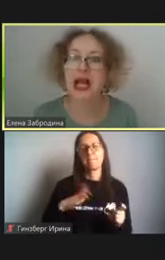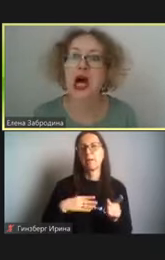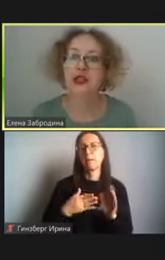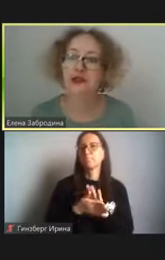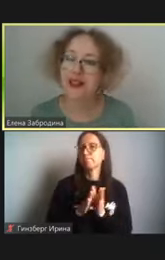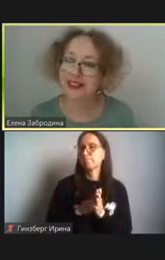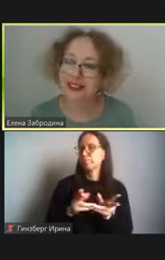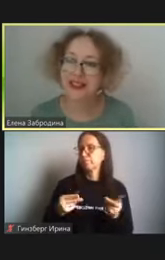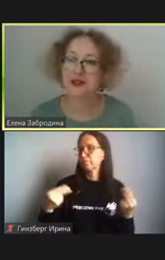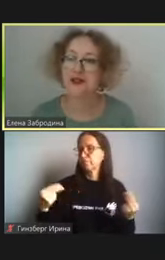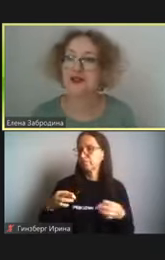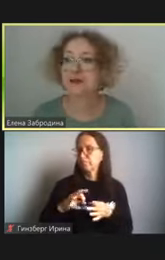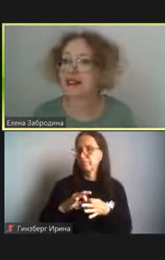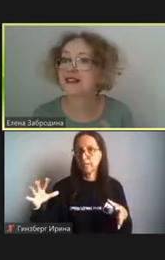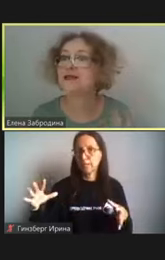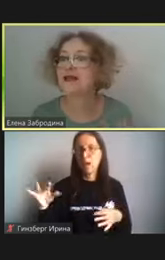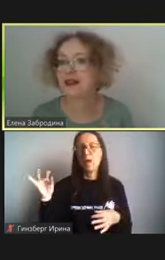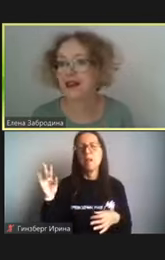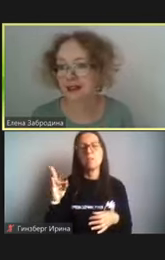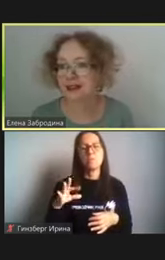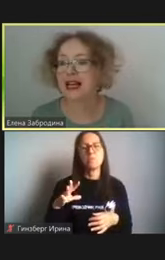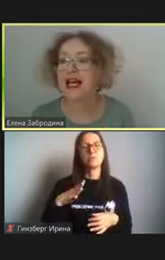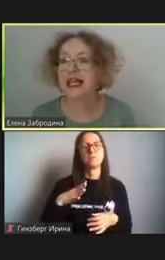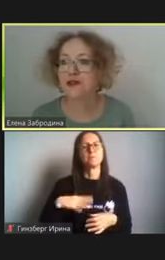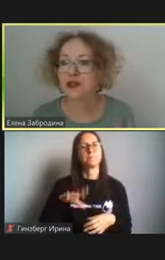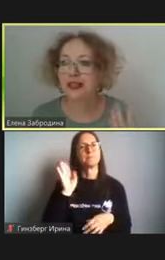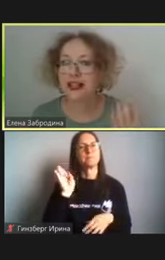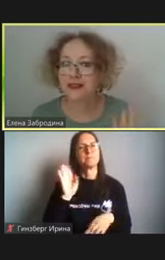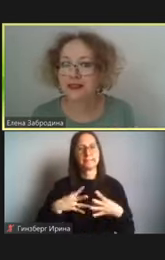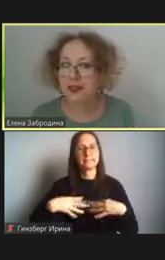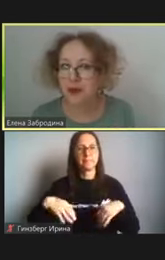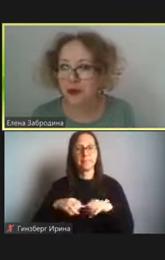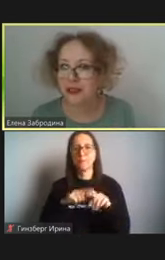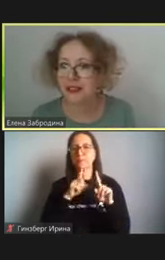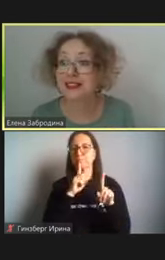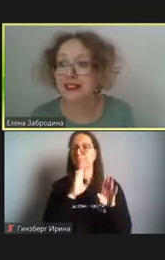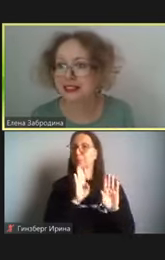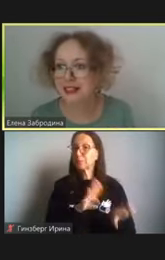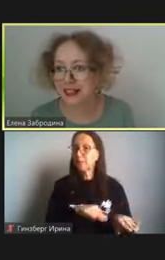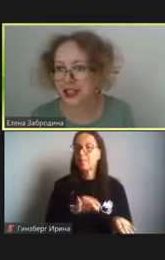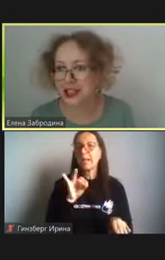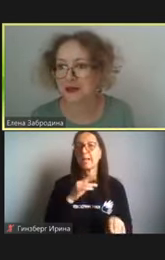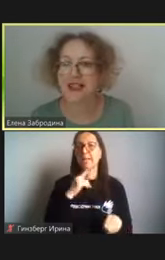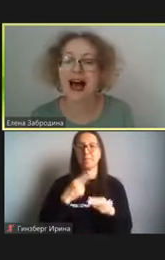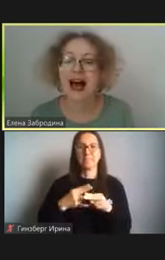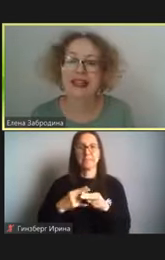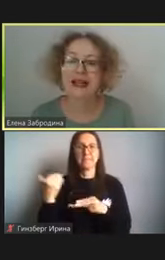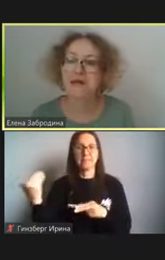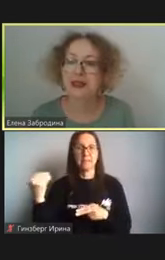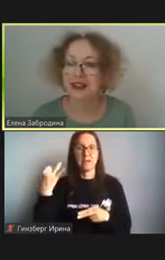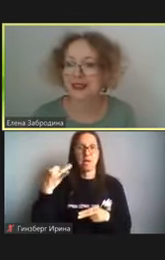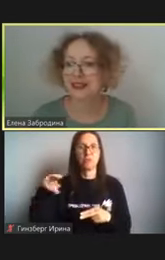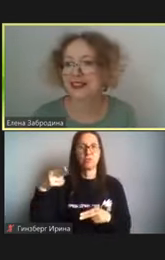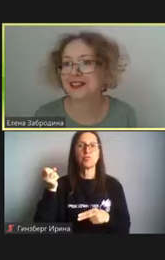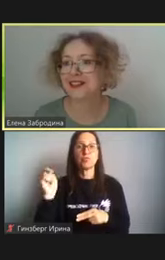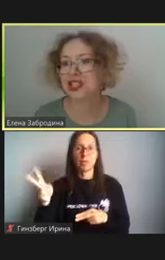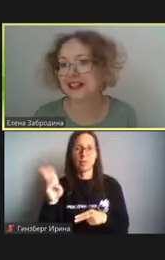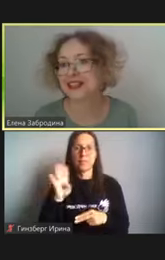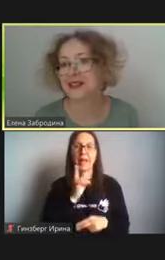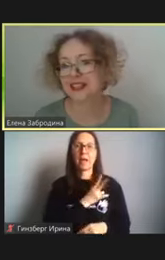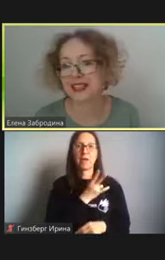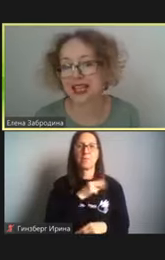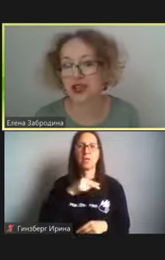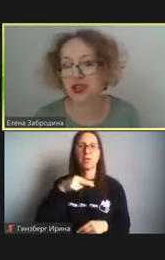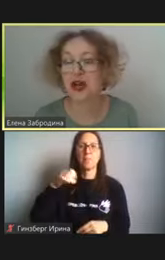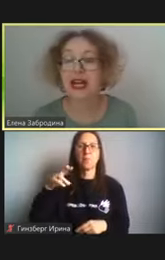отношения. Но в конце концов семья смирилась. И вот графиня Портленд, сестра Джеймса, она первой сделала